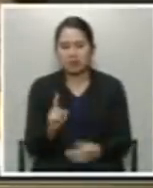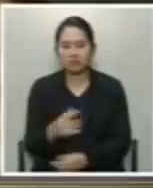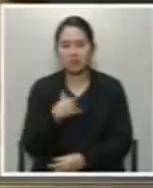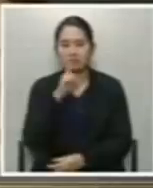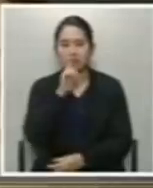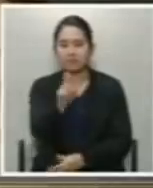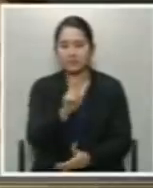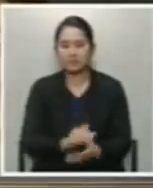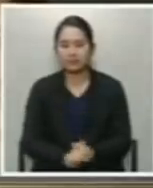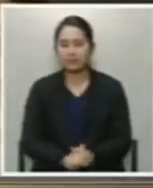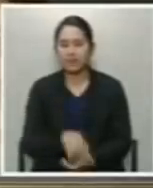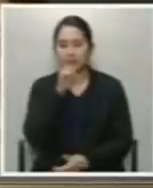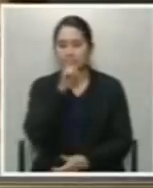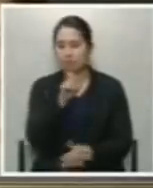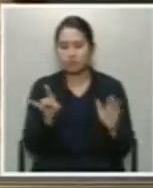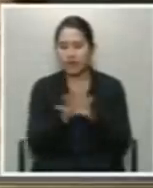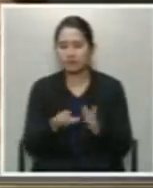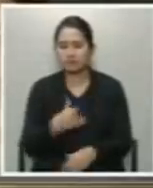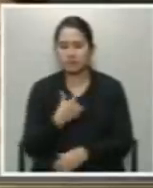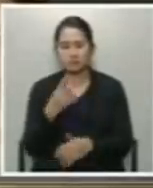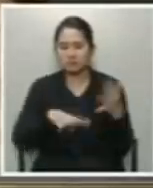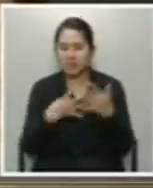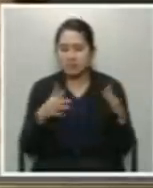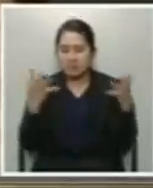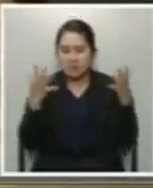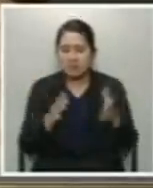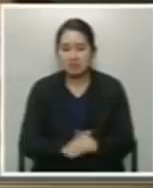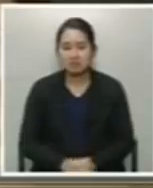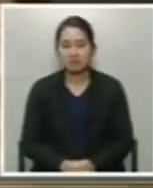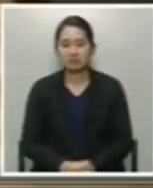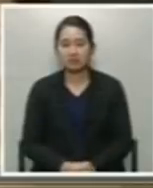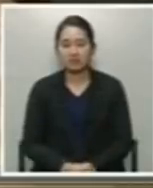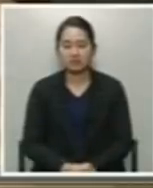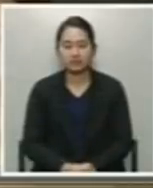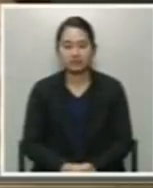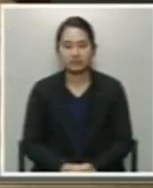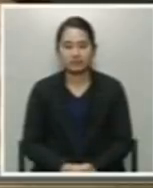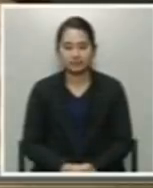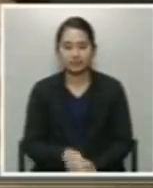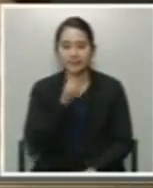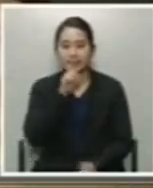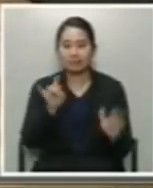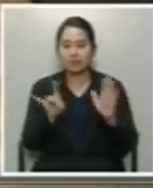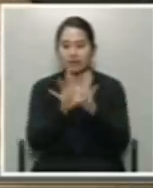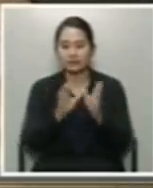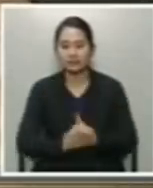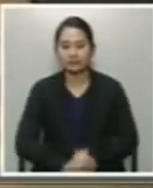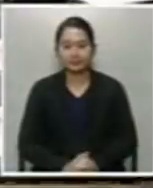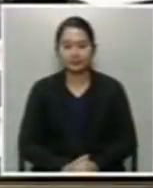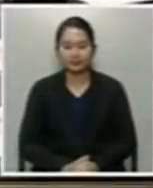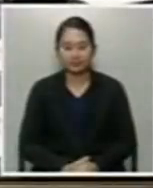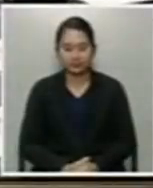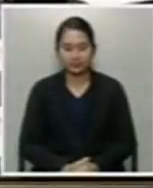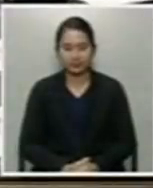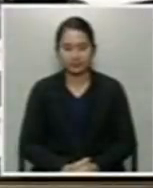มฝากถามฮะอีกคำถามนึงฮะว่าไม่มีอะไรเลยจริงๆเหรอครับ ครับ เป็นคำถามสุดท้ายครับ ครับเชิญท่านรัฐมนต